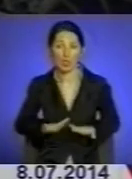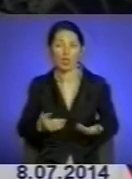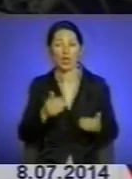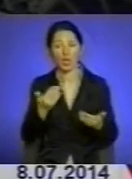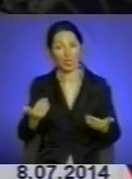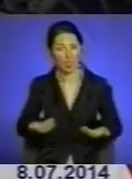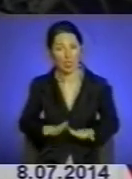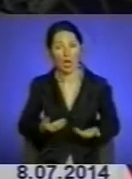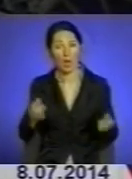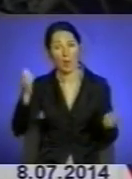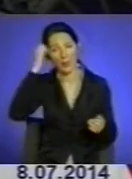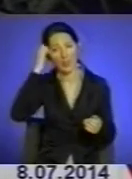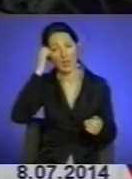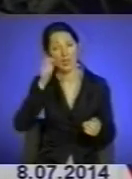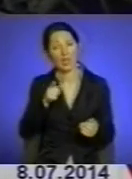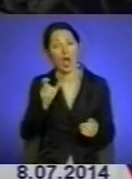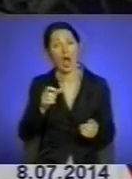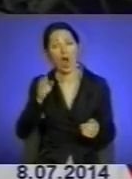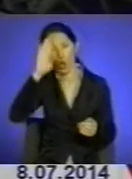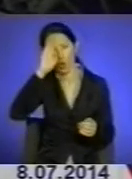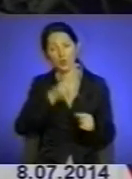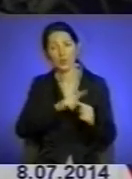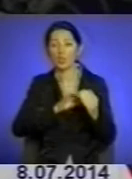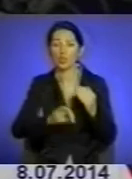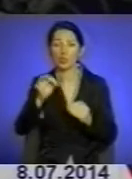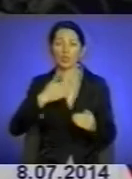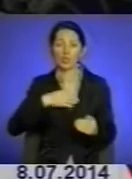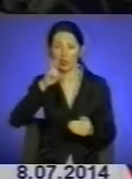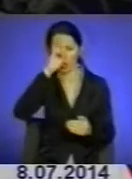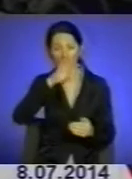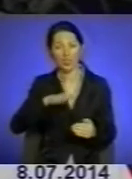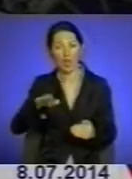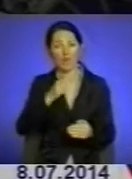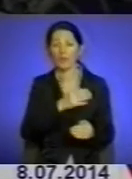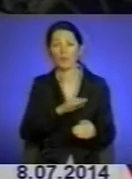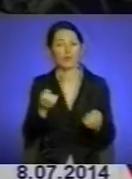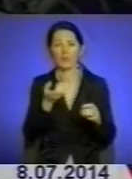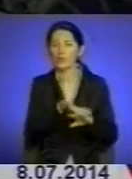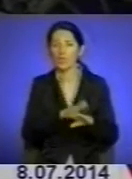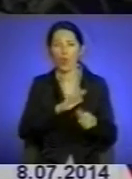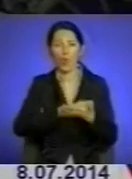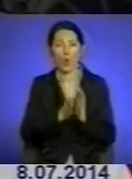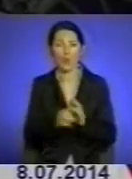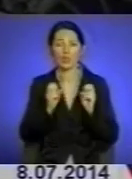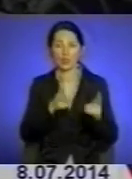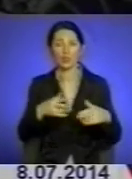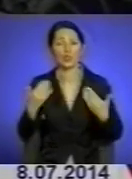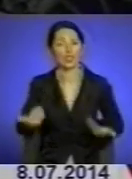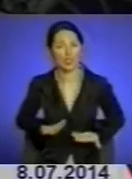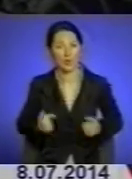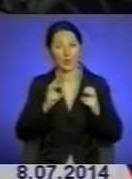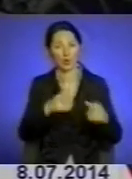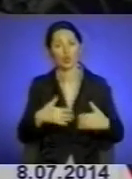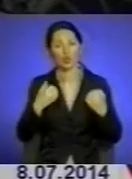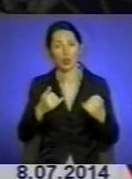хлопців, які є на сході нашої держави, які в непростих умовах ризикують життям, ризикують здоров'ям, заради того, щоб